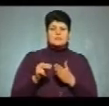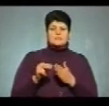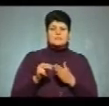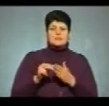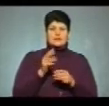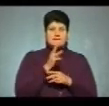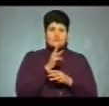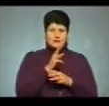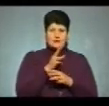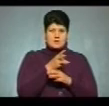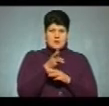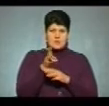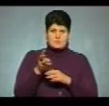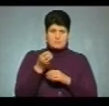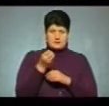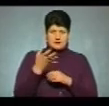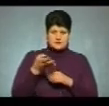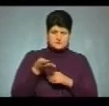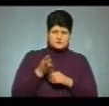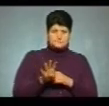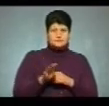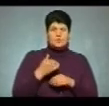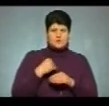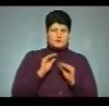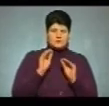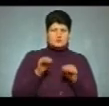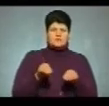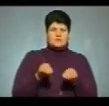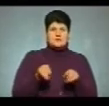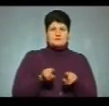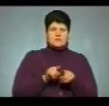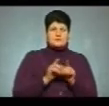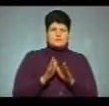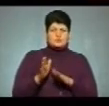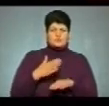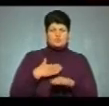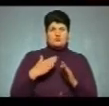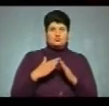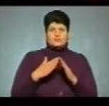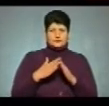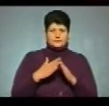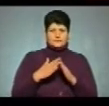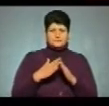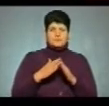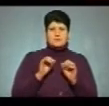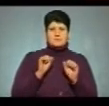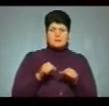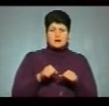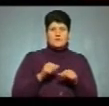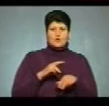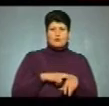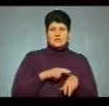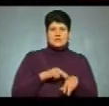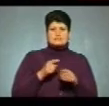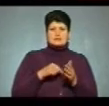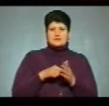відеоспостереження, відеокамери 15. Відеокамери хочемо встановити також для безпеки нашого будинку. Капрал патрульної поліції міста Тернополя